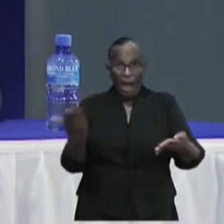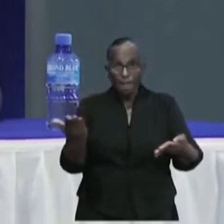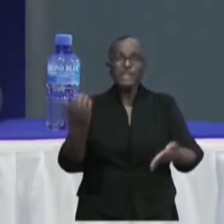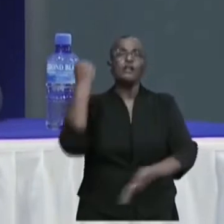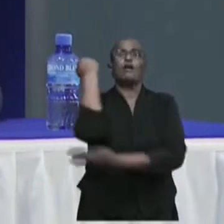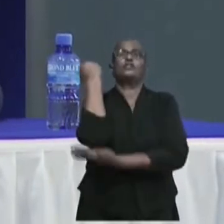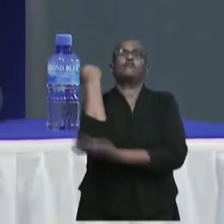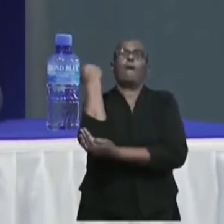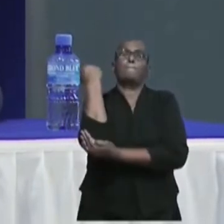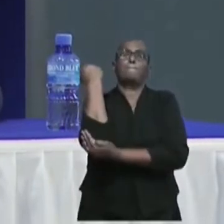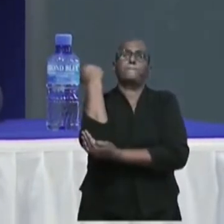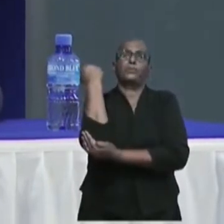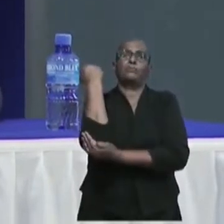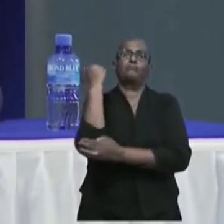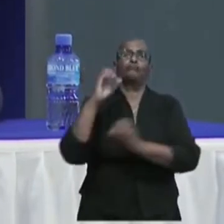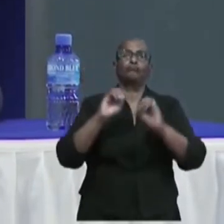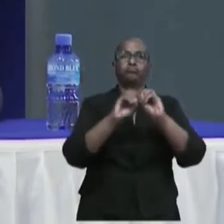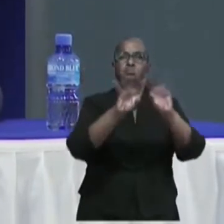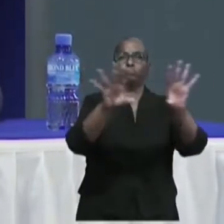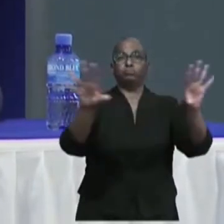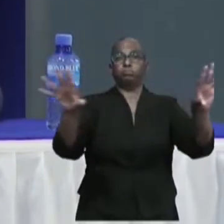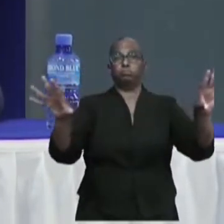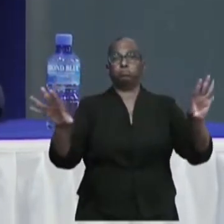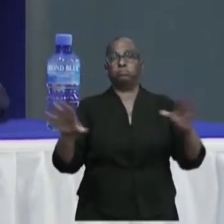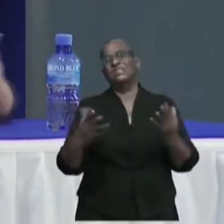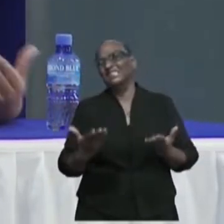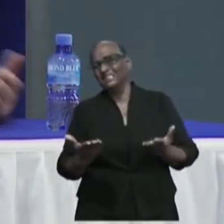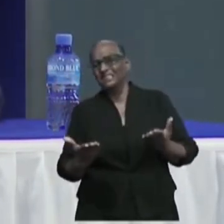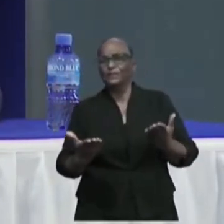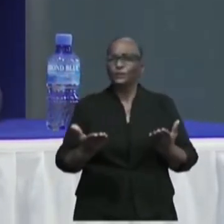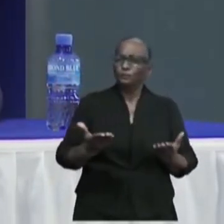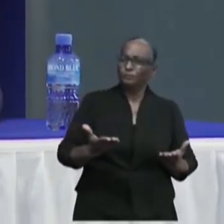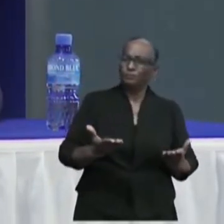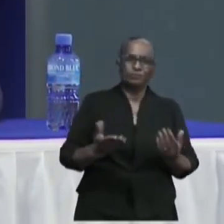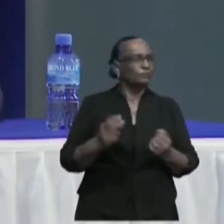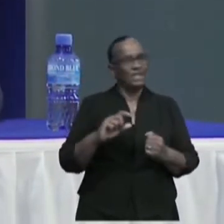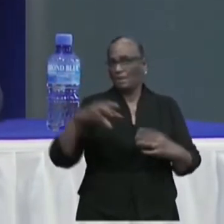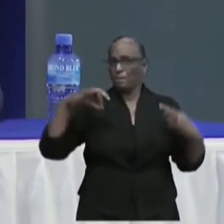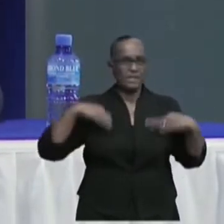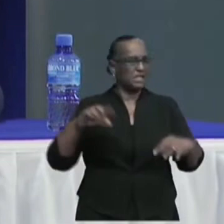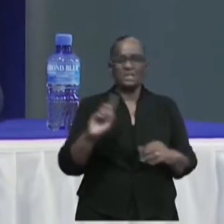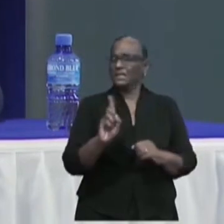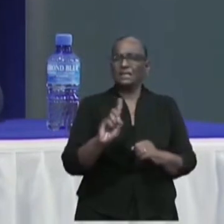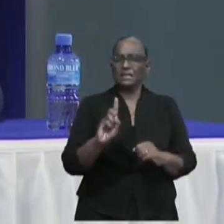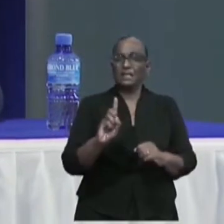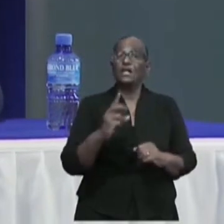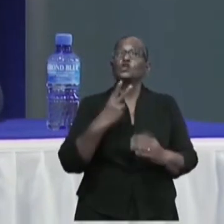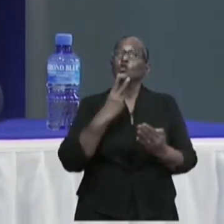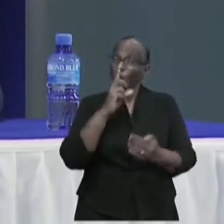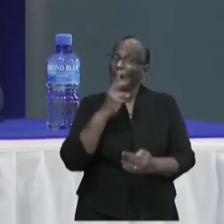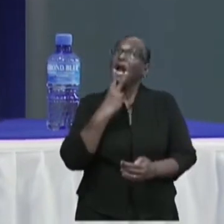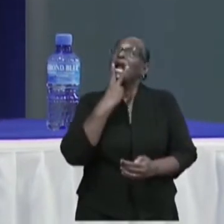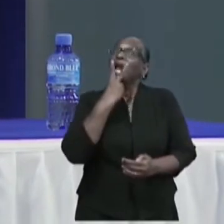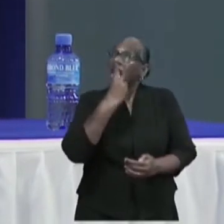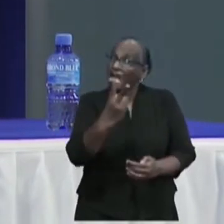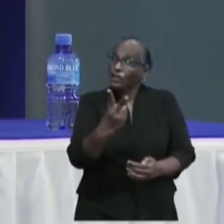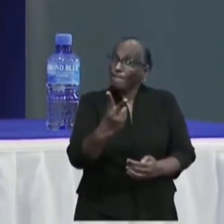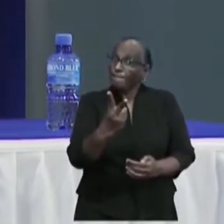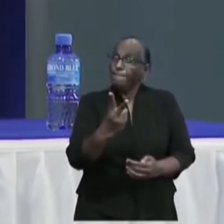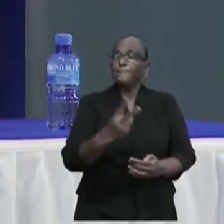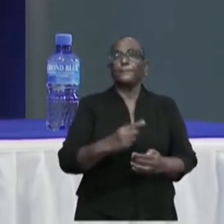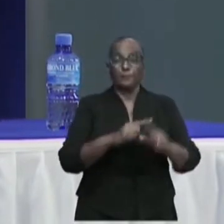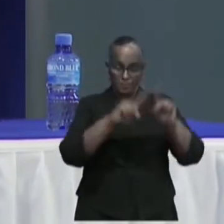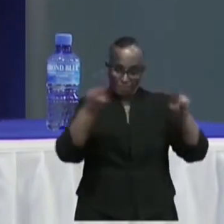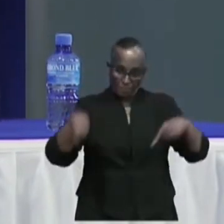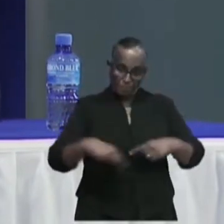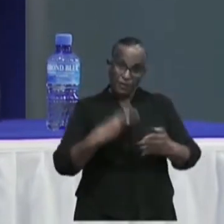Dit afstandsonderwijs is door minister Ferrier geïntroduceerd in verband met de verlenging van de COVID-19 maatregelen. Door onder andere